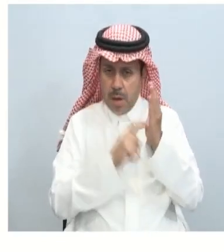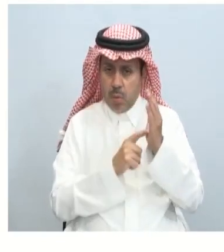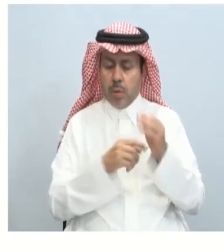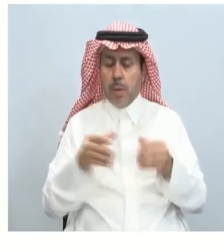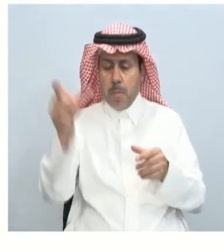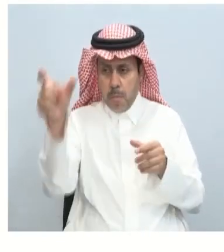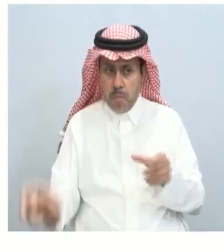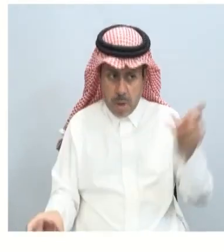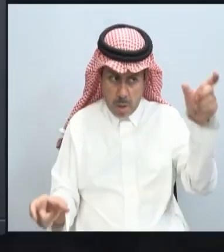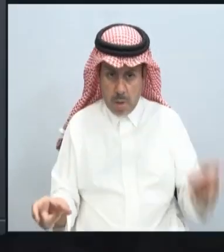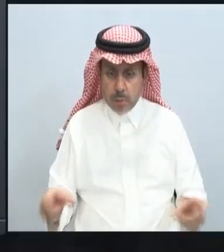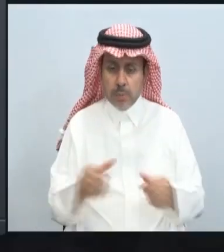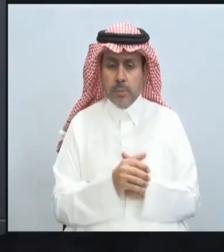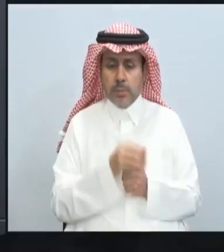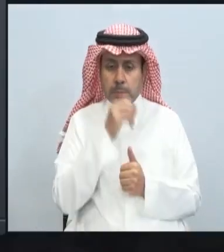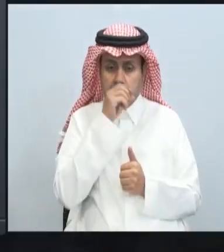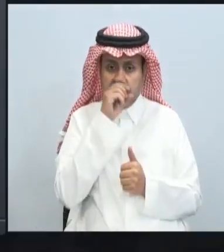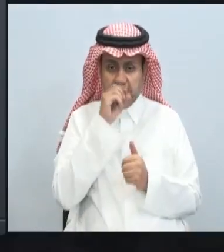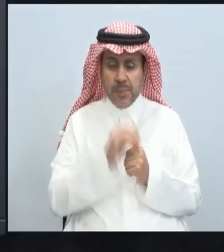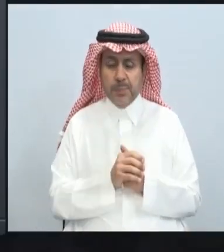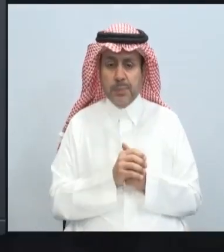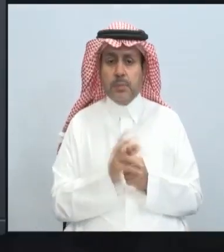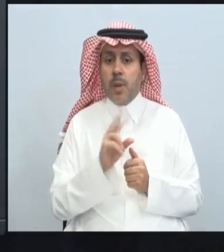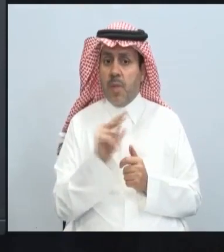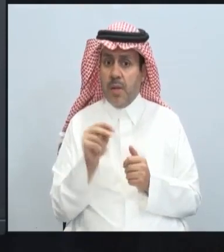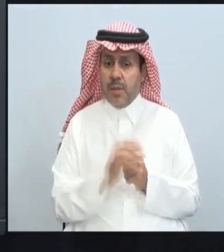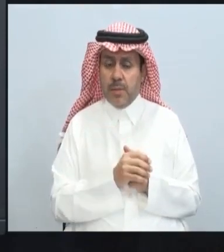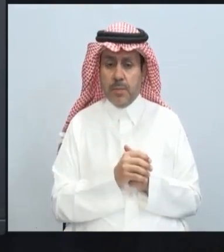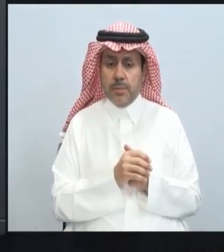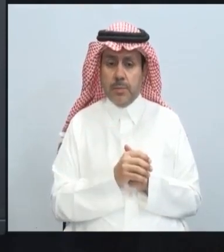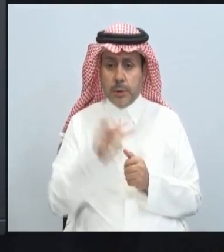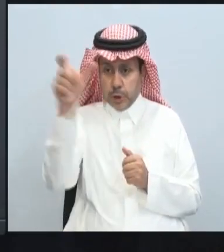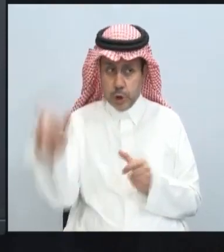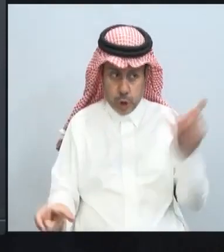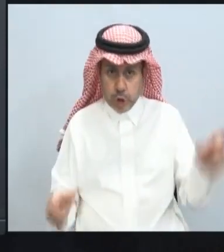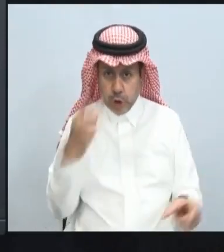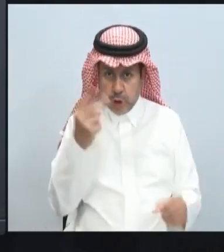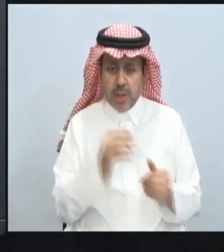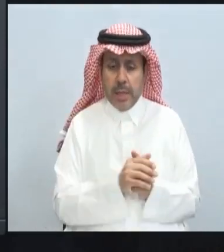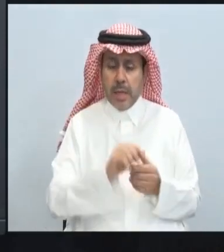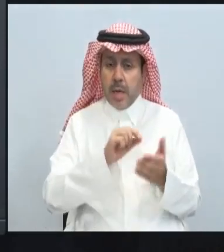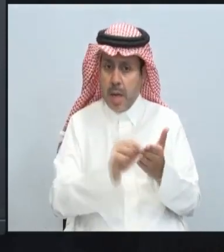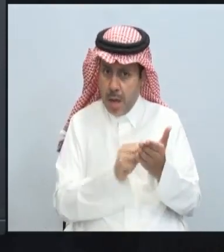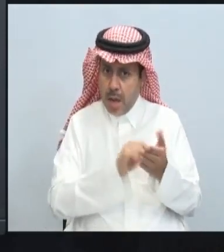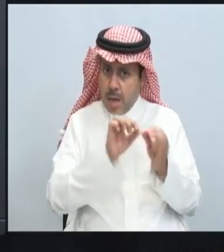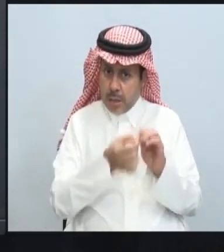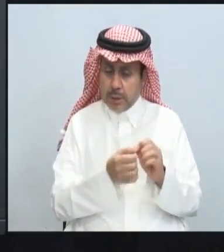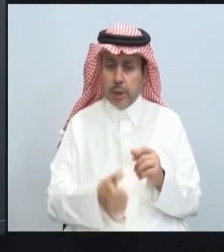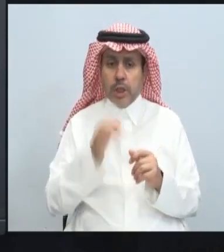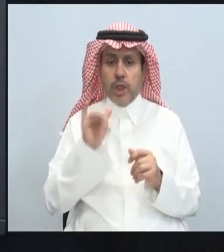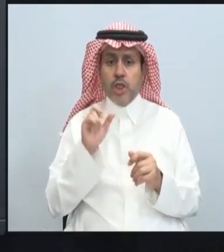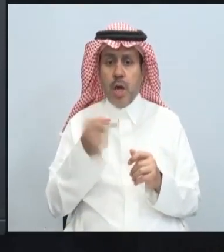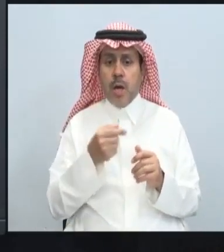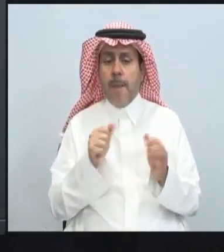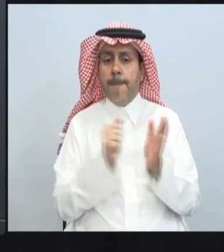المتعاقدين ومن امثله ذلك مثلا ان يكون بين شخصين هناك عقد ايجار على شقه